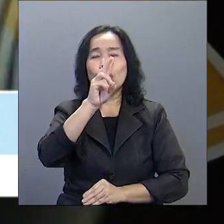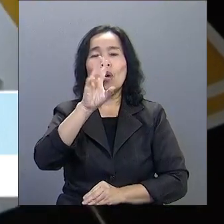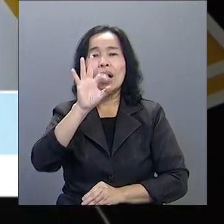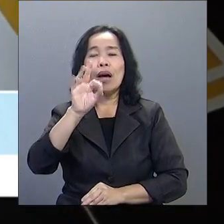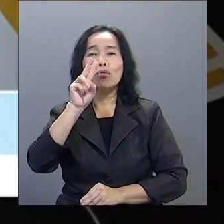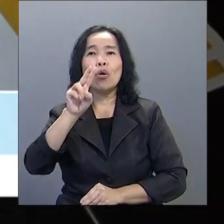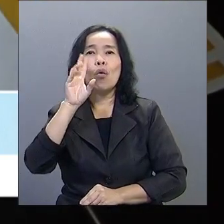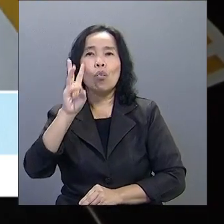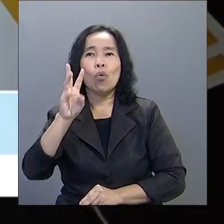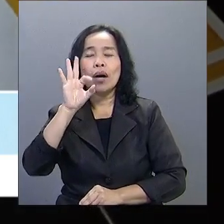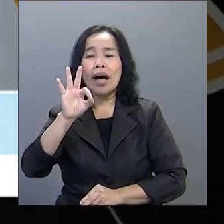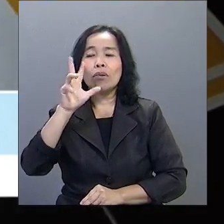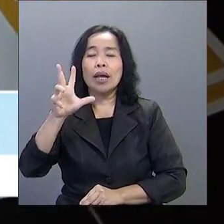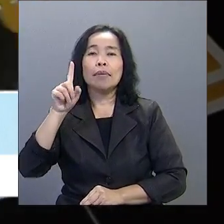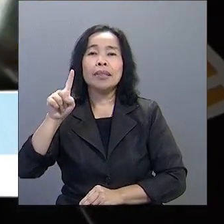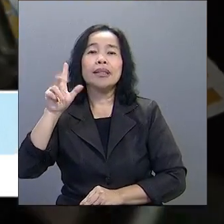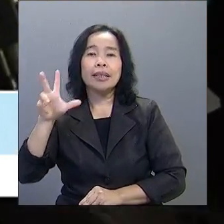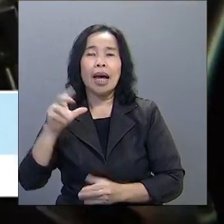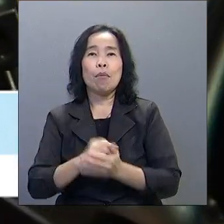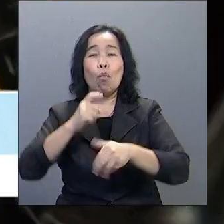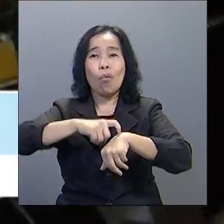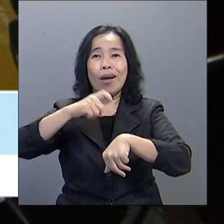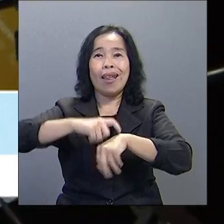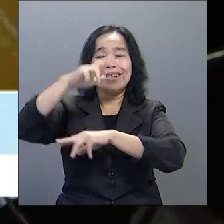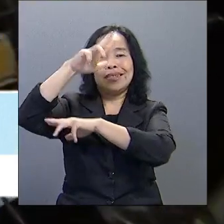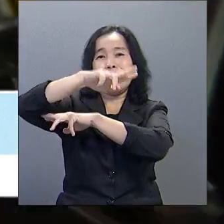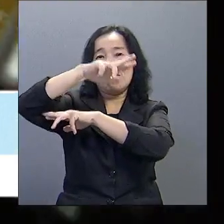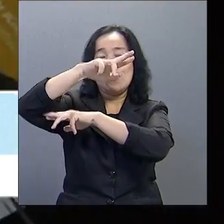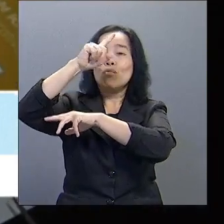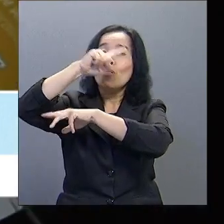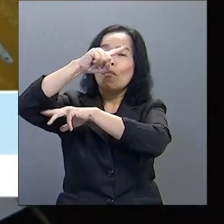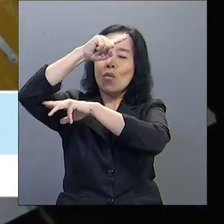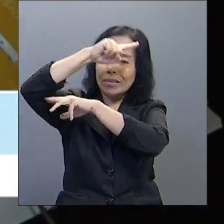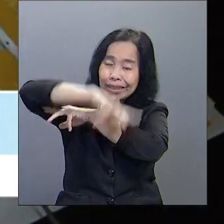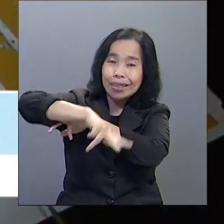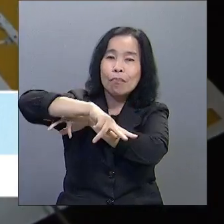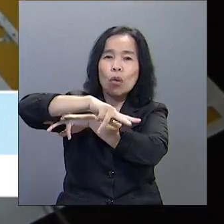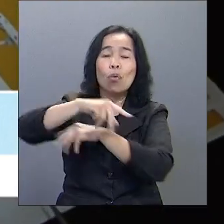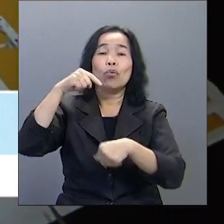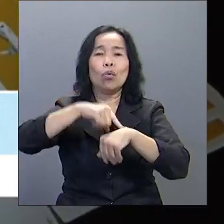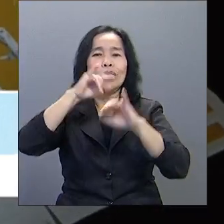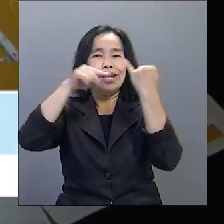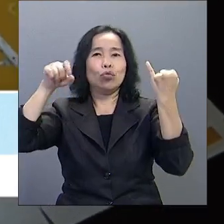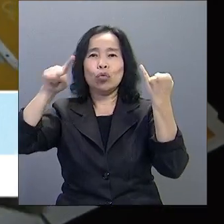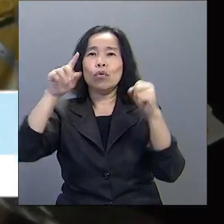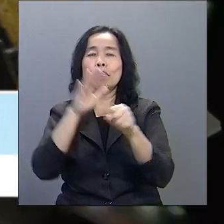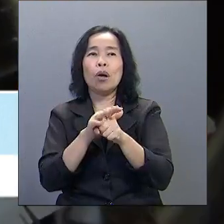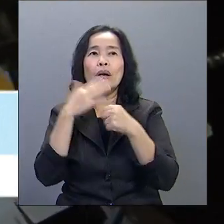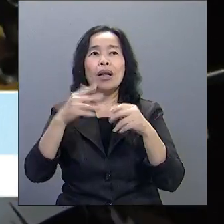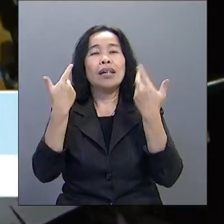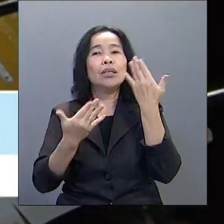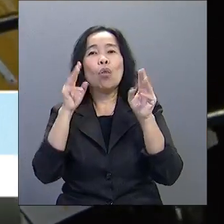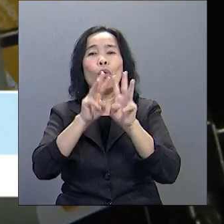คะ9313เวลา13:00-15:00นเฉพาะเวลาราชการนะคะหรือที่เว็บไซต์